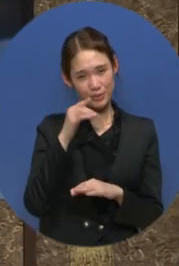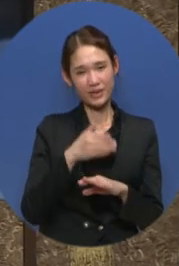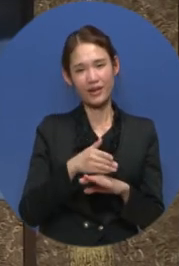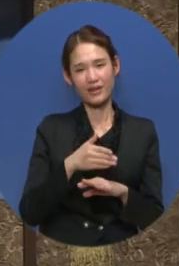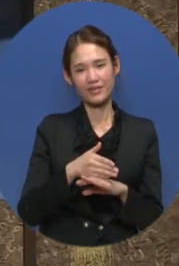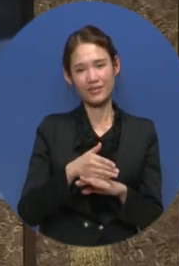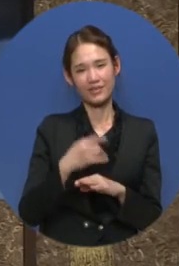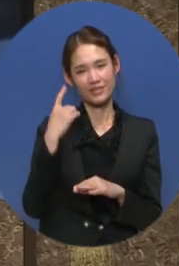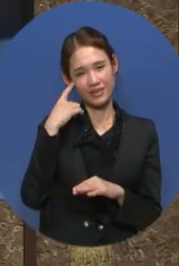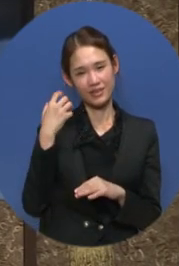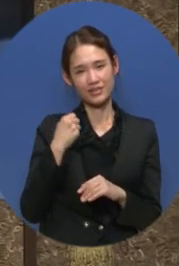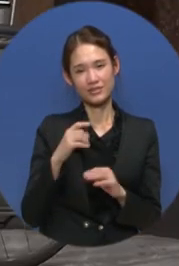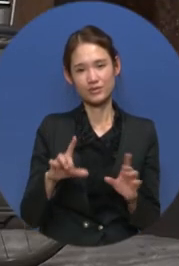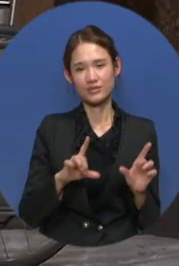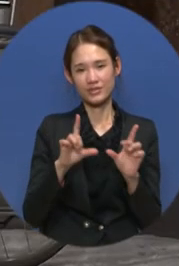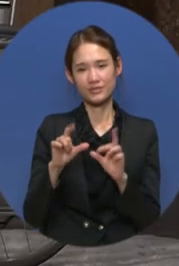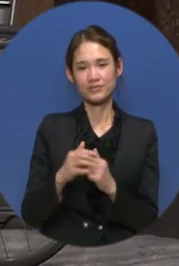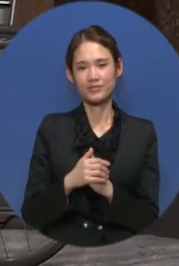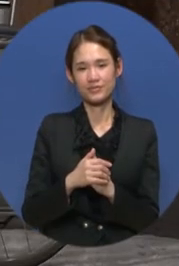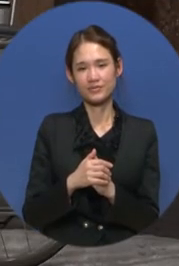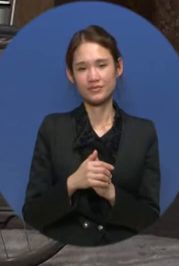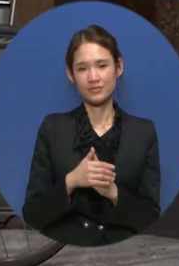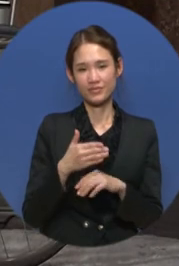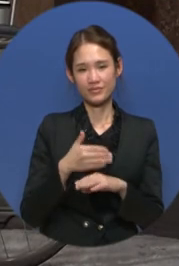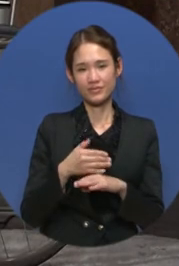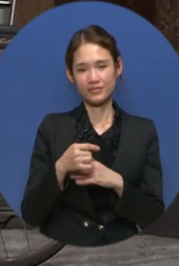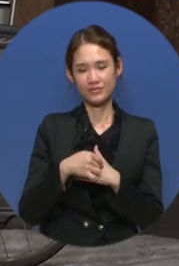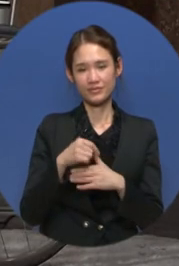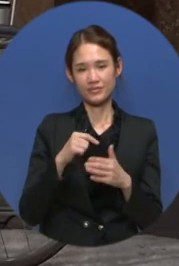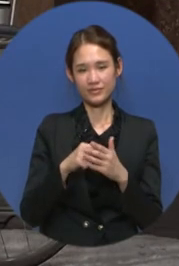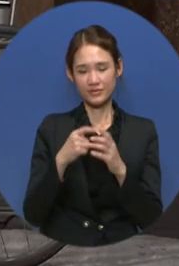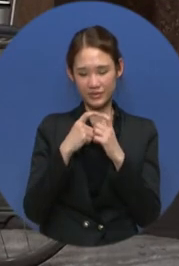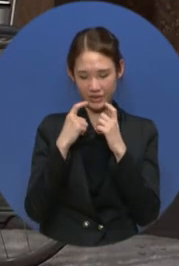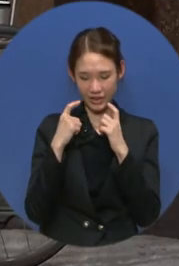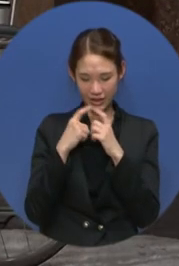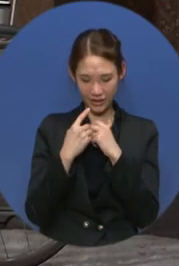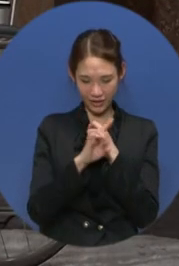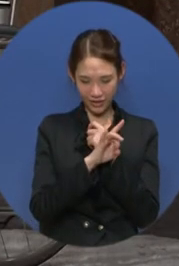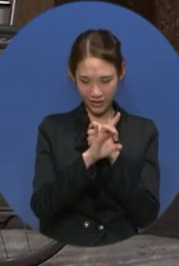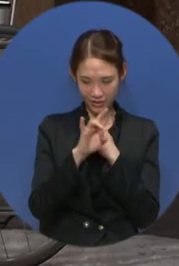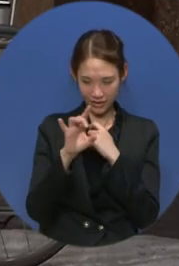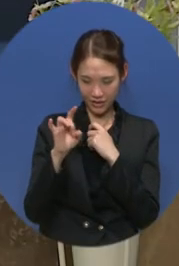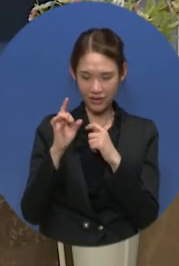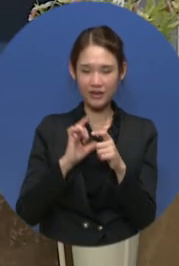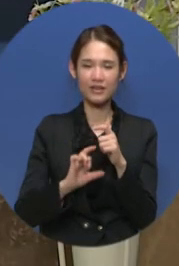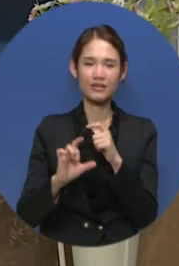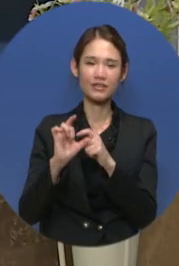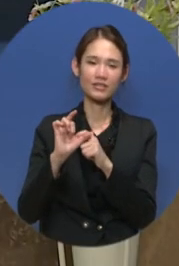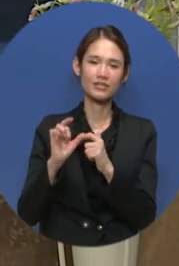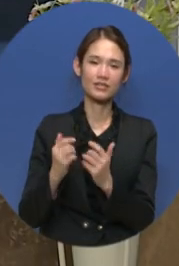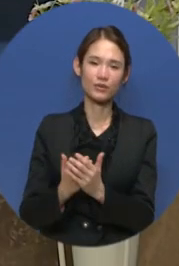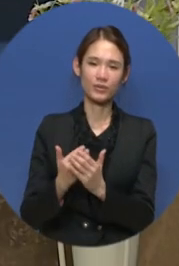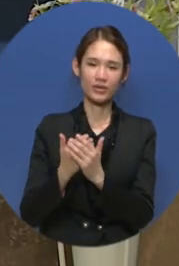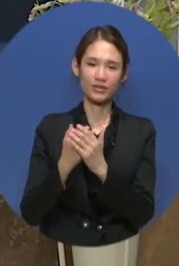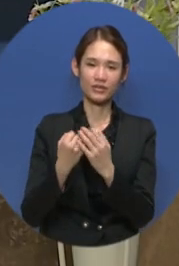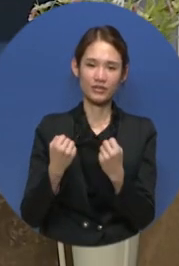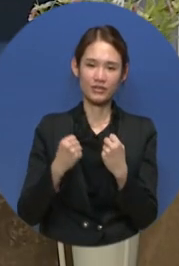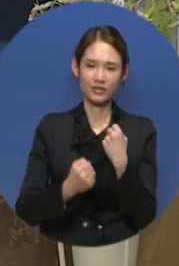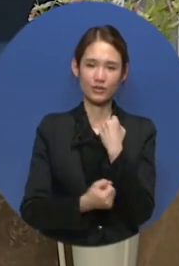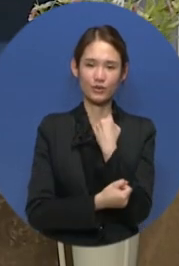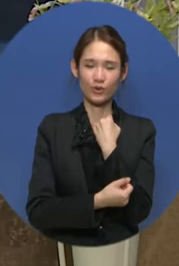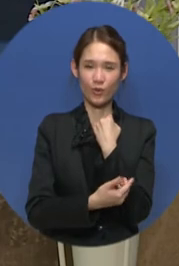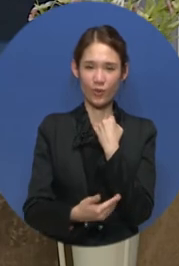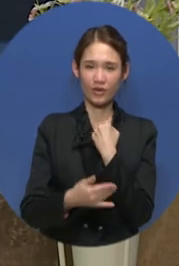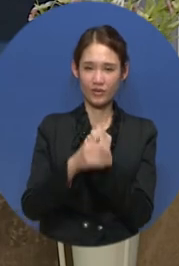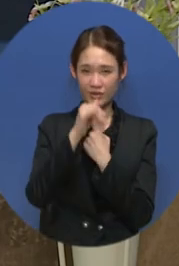살고 있습니다. 그래서. 네. 네. 그런 감사 마음이 네. 이 좀 그 개개인이 더 발전할 수 있게